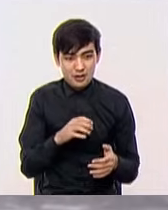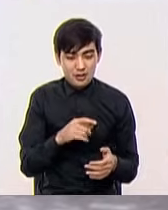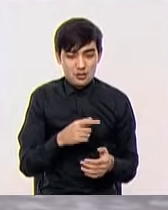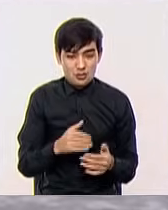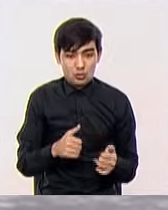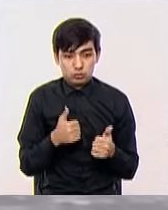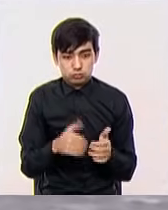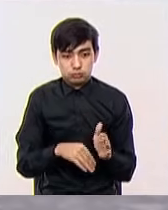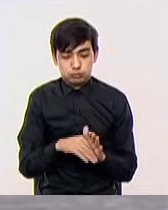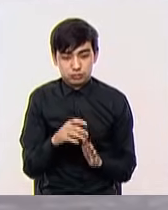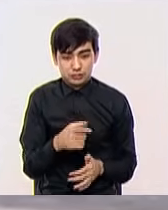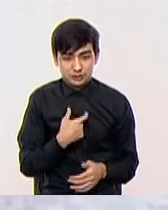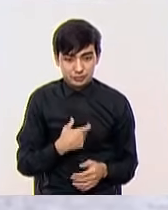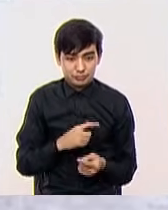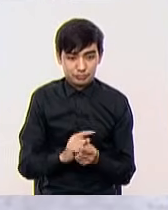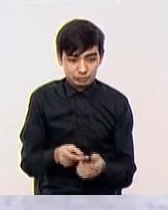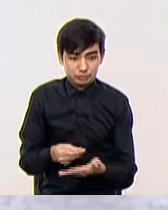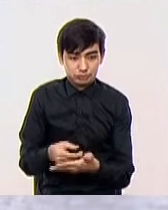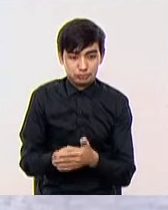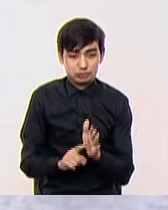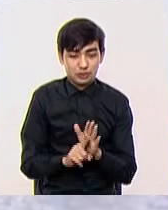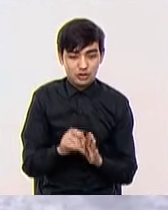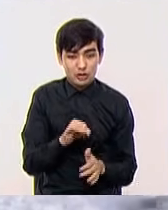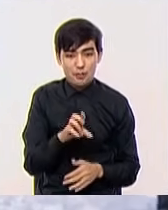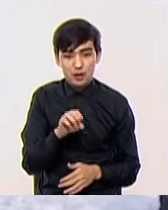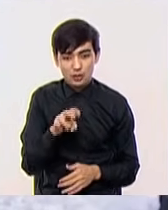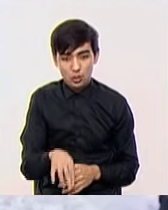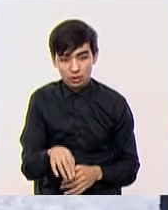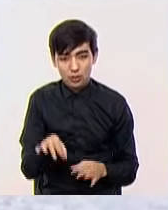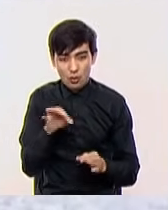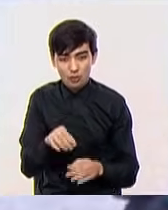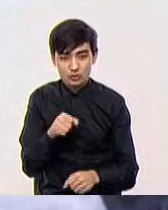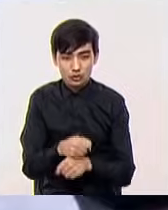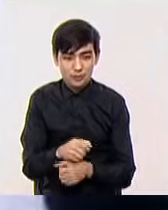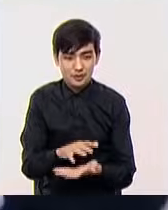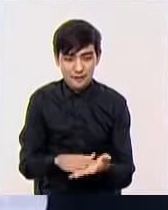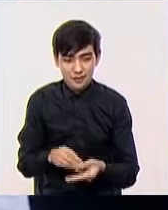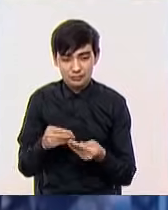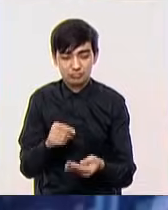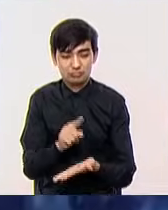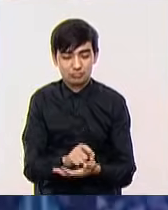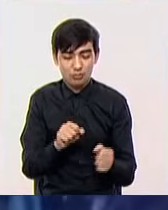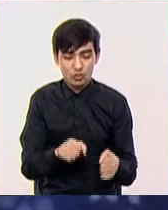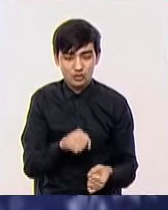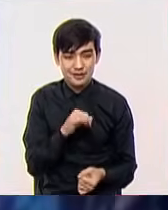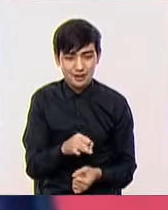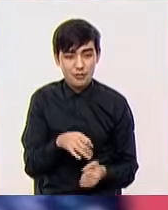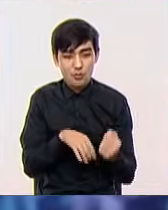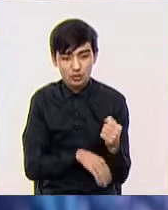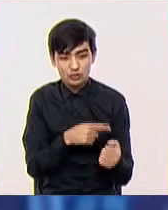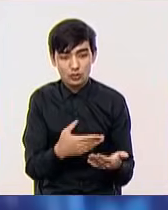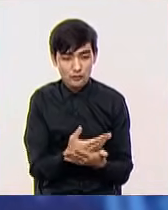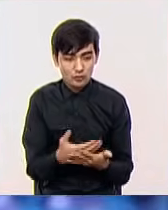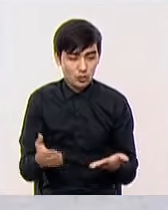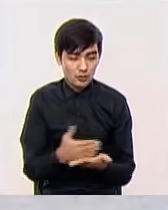жақсарып, берешегін өз еркімен өтей бастаса, банкроттық рәсімін тоқтату туралы өтініш жасау міндетті. Сол кезде ғана оның